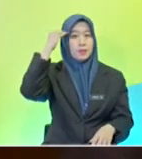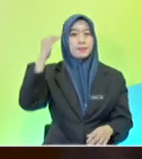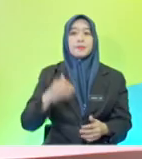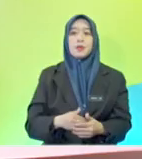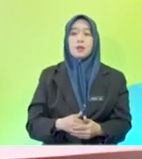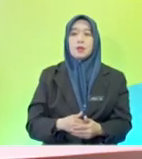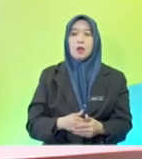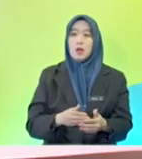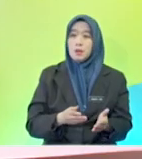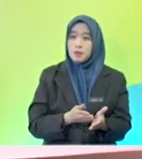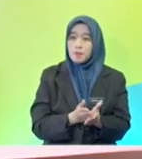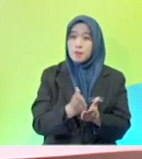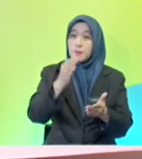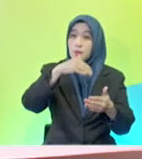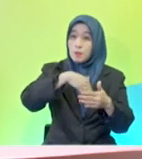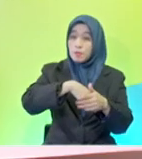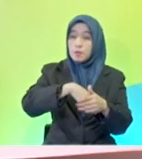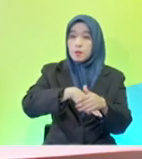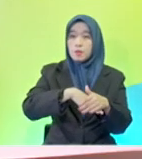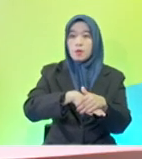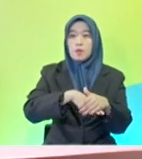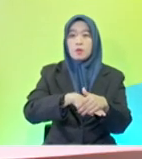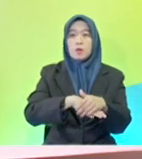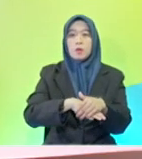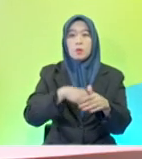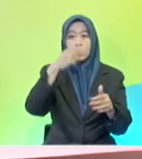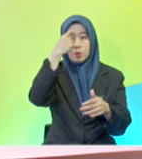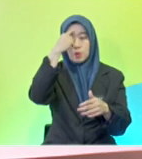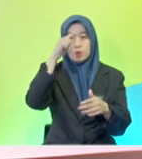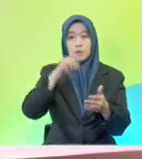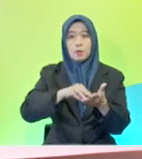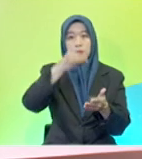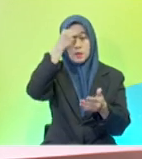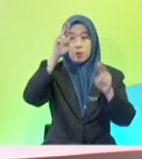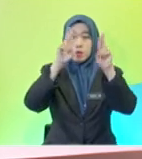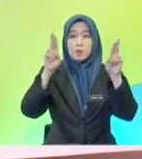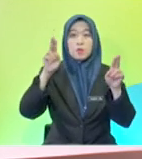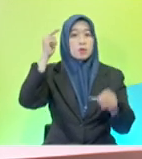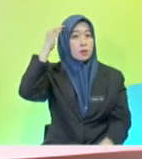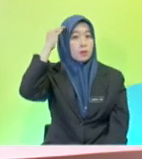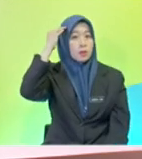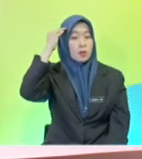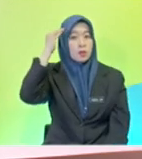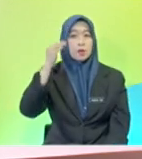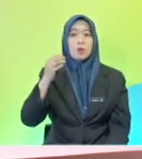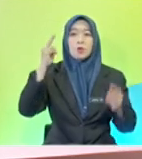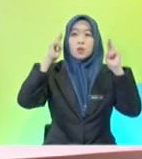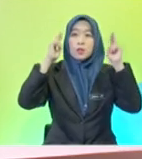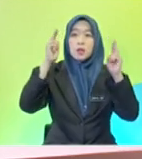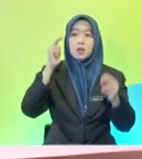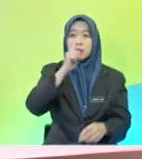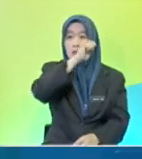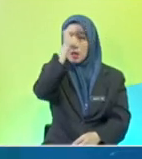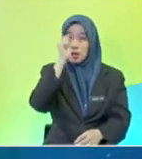slot uji minda yang pertama. Baiklah, Ustazah nak tanya adik Alia lah. Alia, Alia